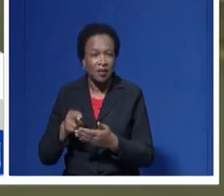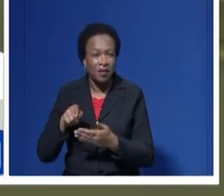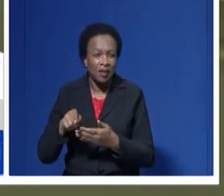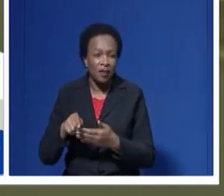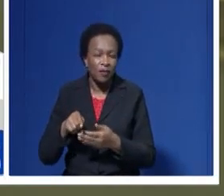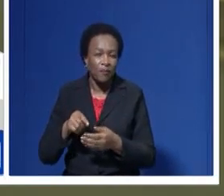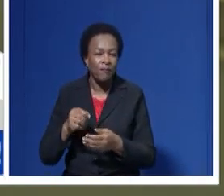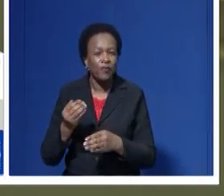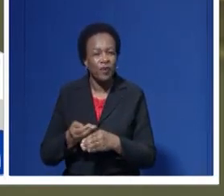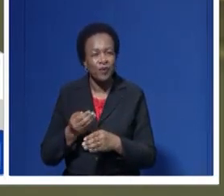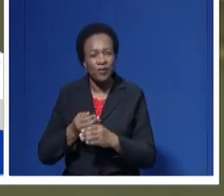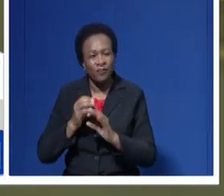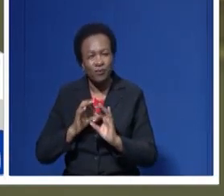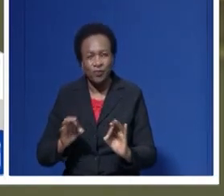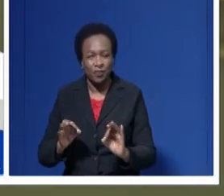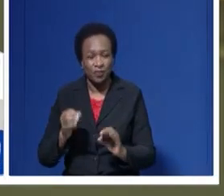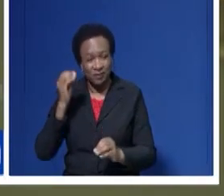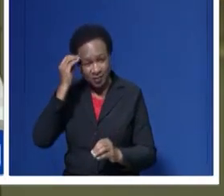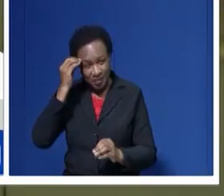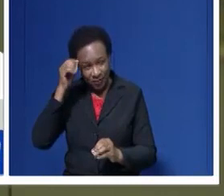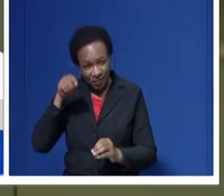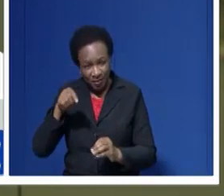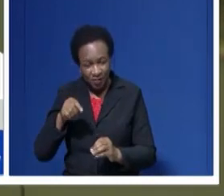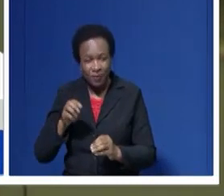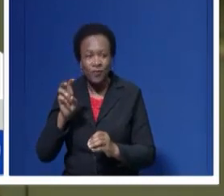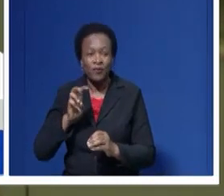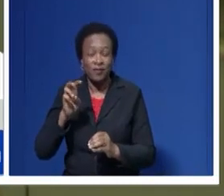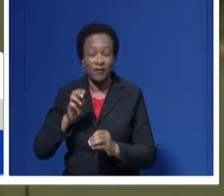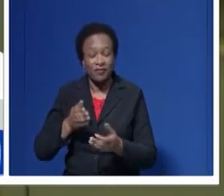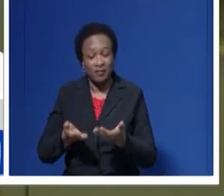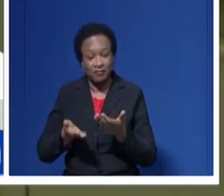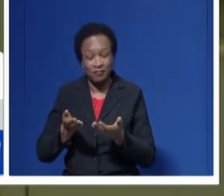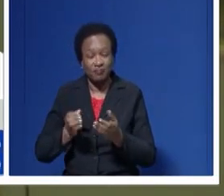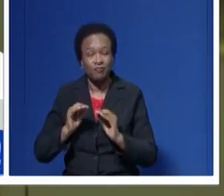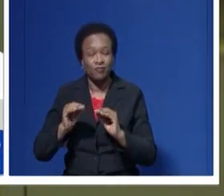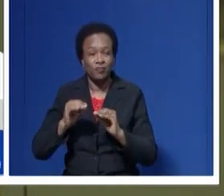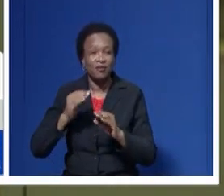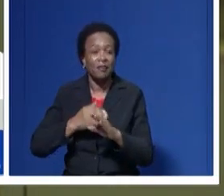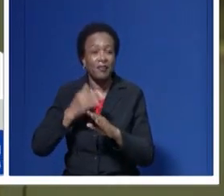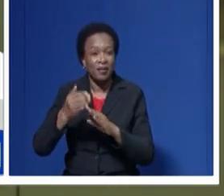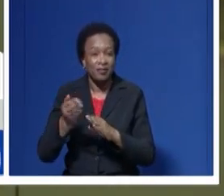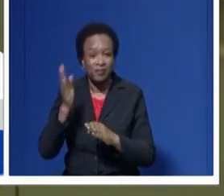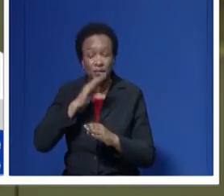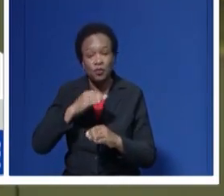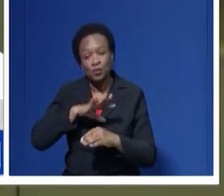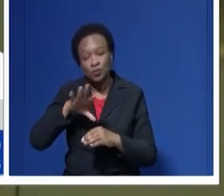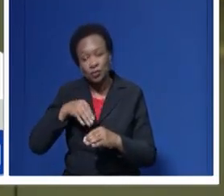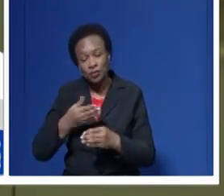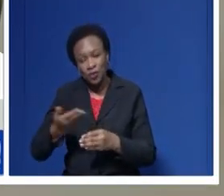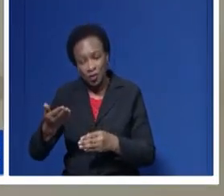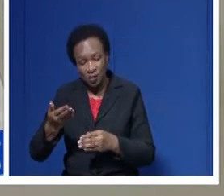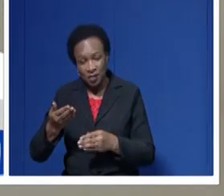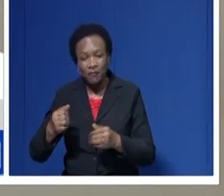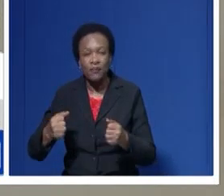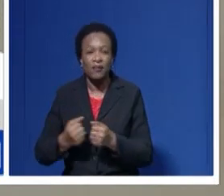a good experience, new thing. Nafikiri ita change hata namna ya ufundishaji baadaye. Kwa hiyo siku zote janga linaweza likaja na fursa vile